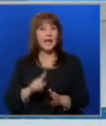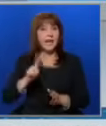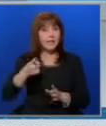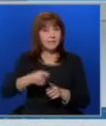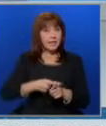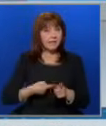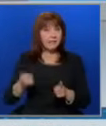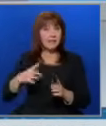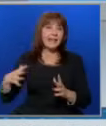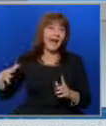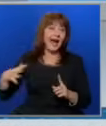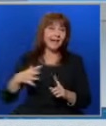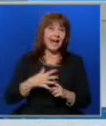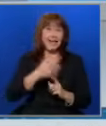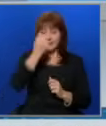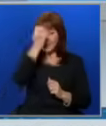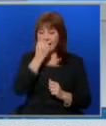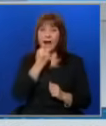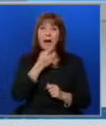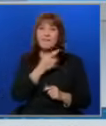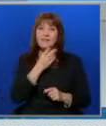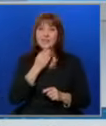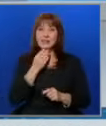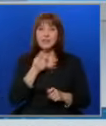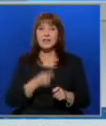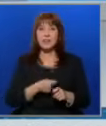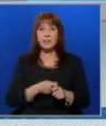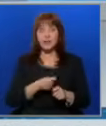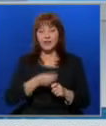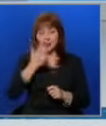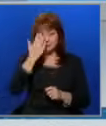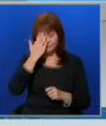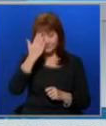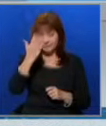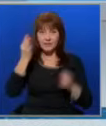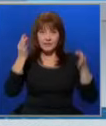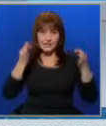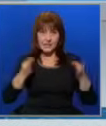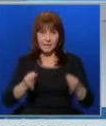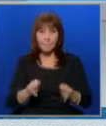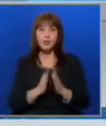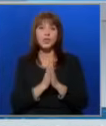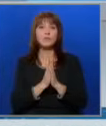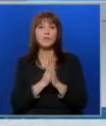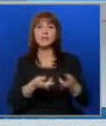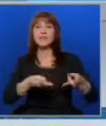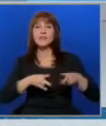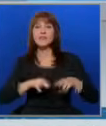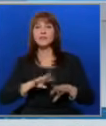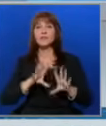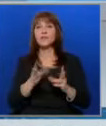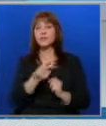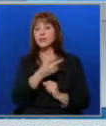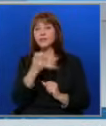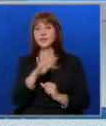Един месец след атаката на Хамас в Израел се проведоха възпоменателни церемонии и молитви за връщането на всички 242